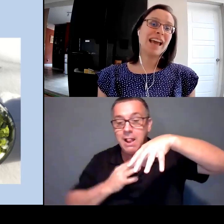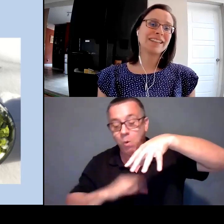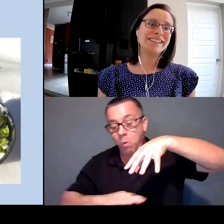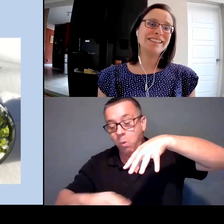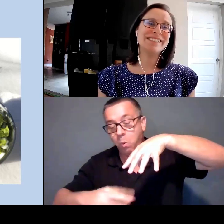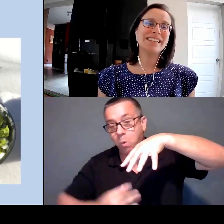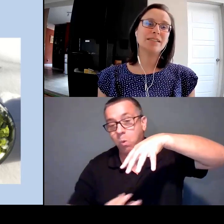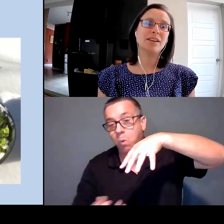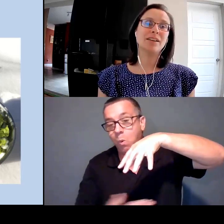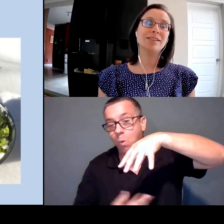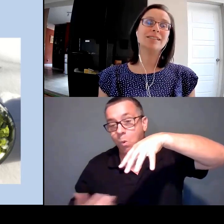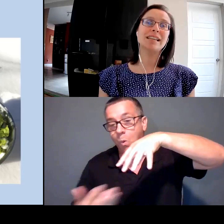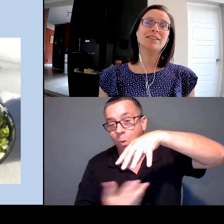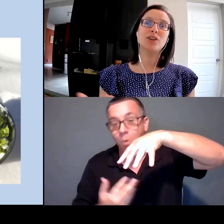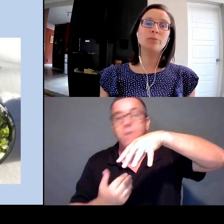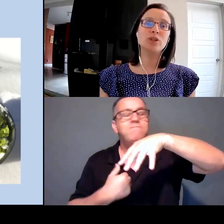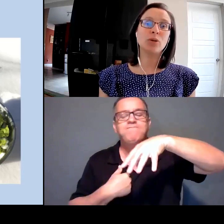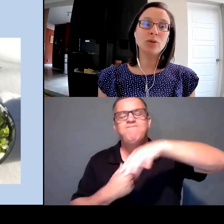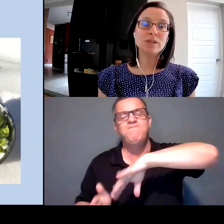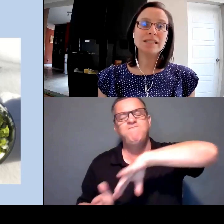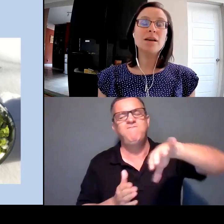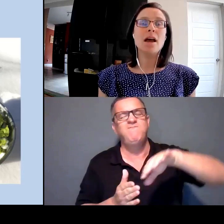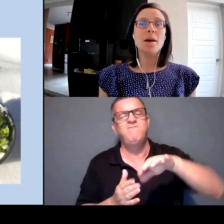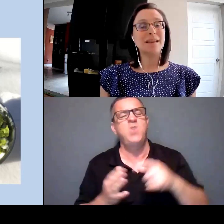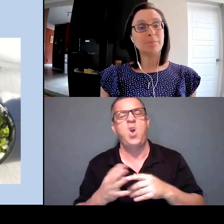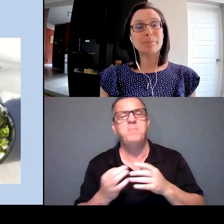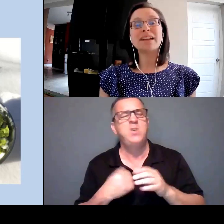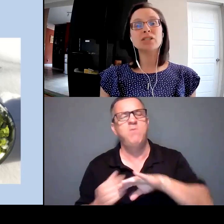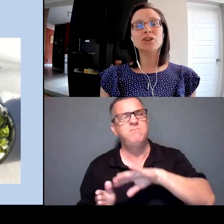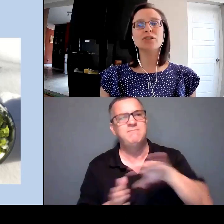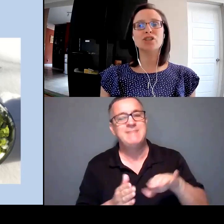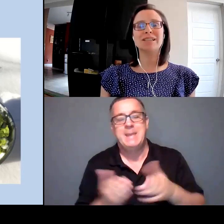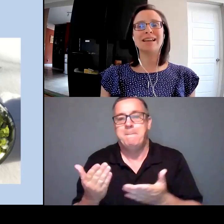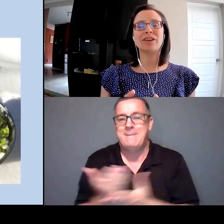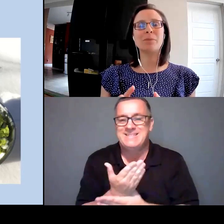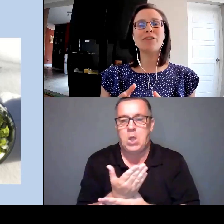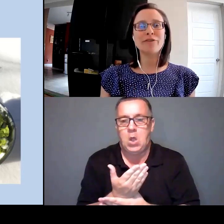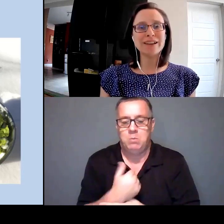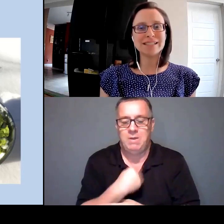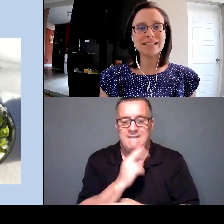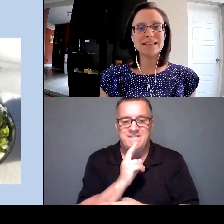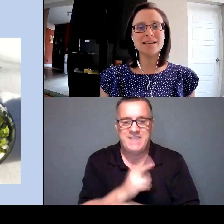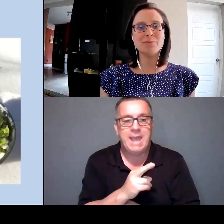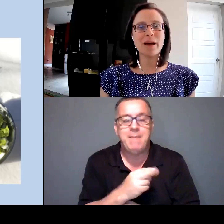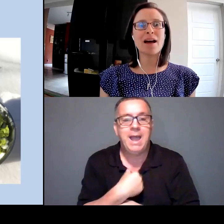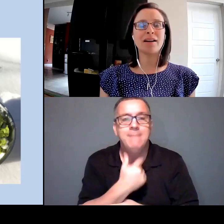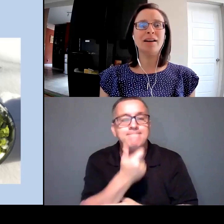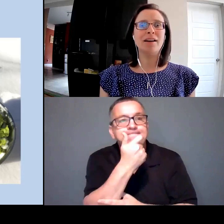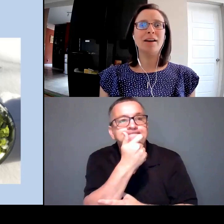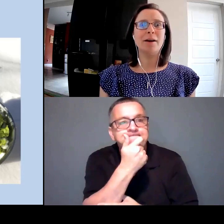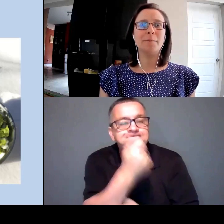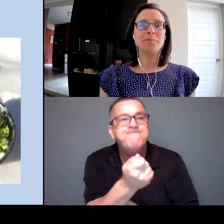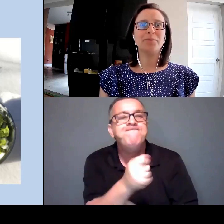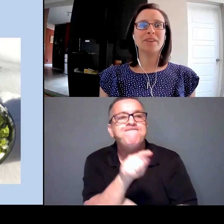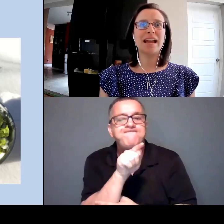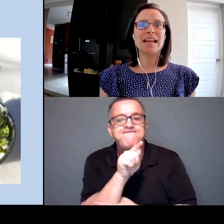j'ai écarté cette option-là aussi, mais parce que j'étais vraiment fascinée par